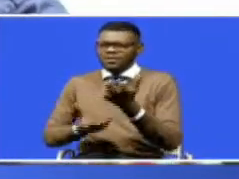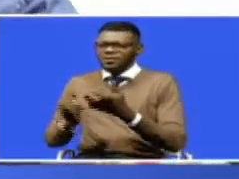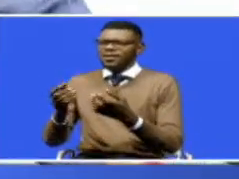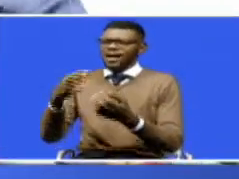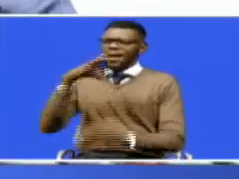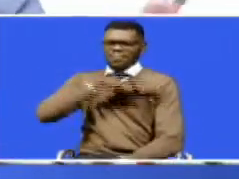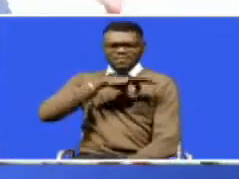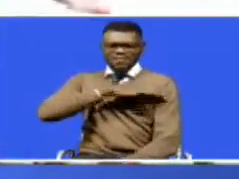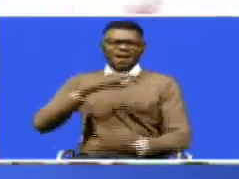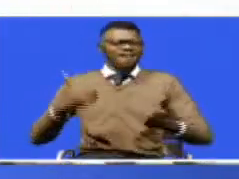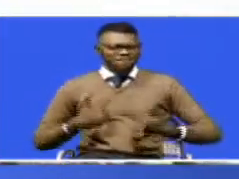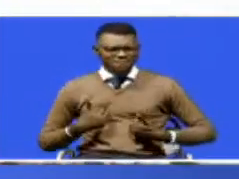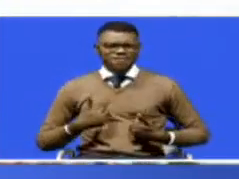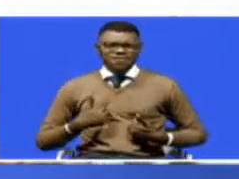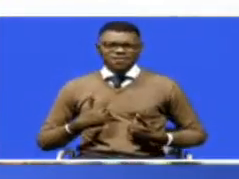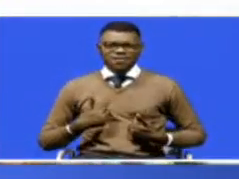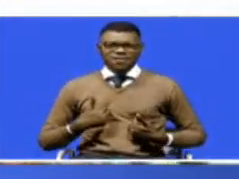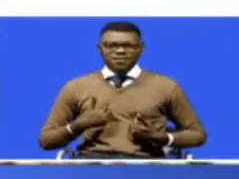kwa mfuko.